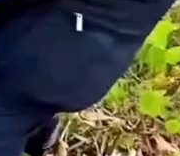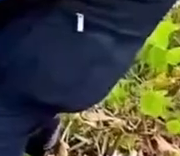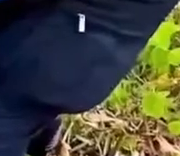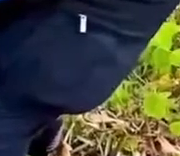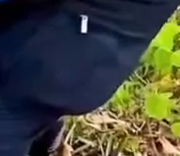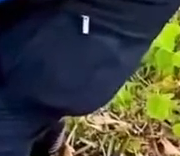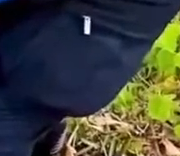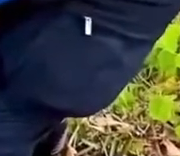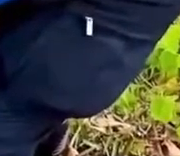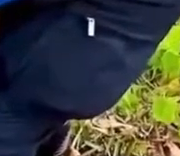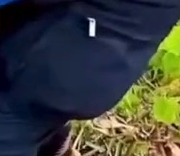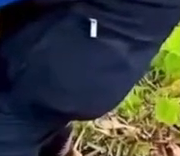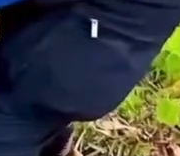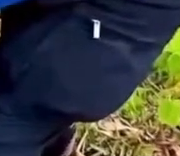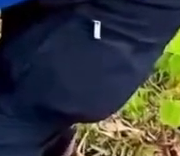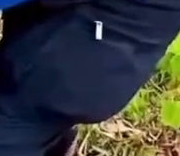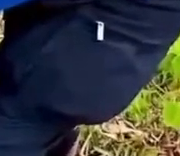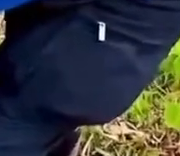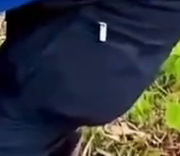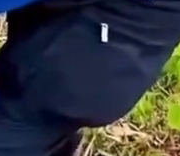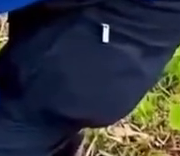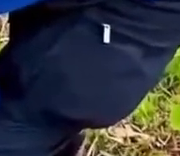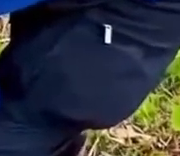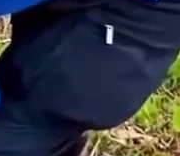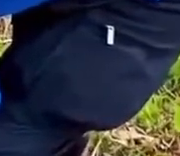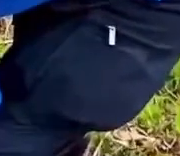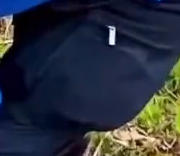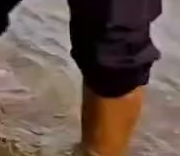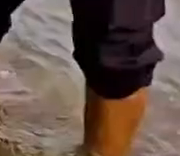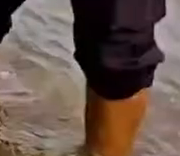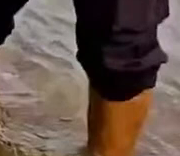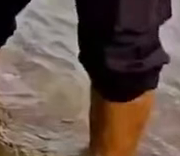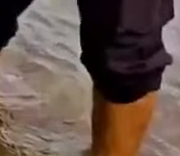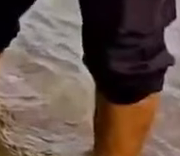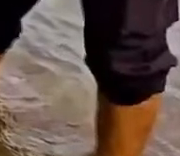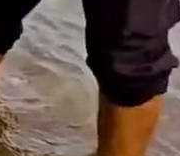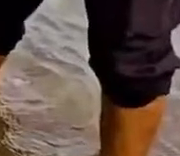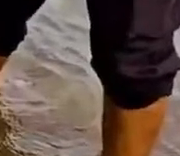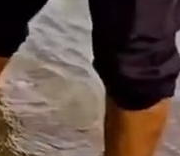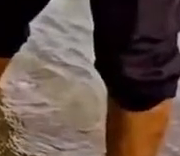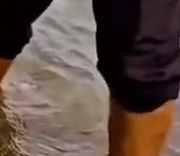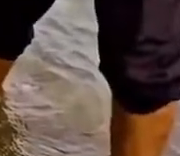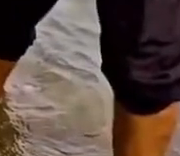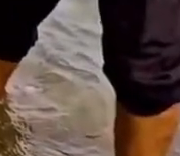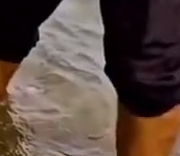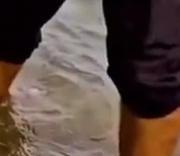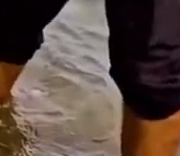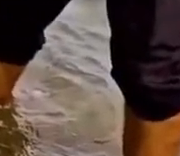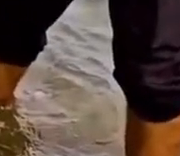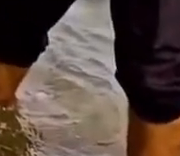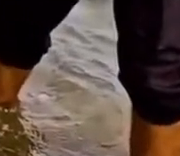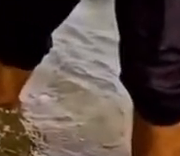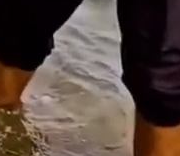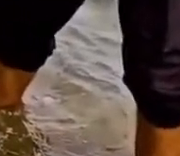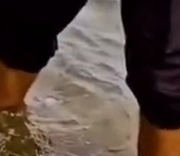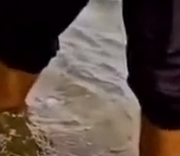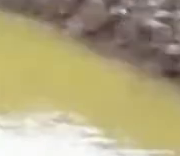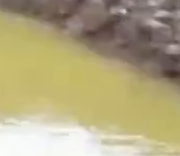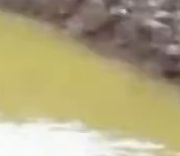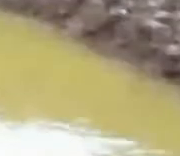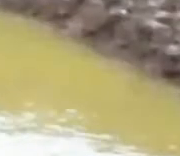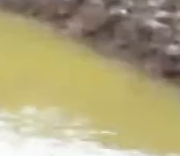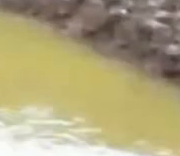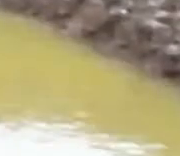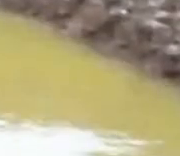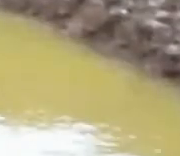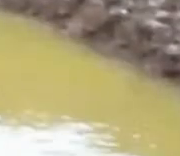winat khusus dengan cara untuk sebagai alur perahu pengunjung, pakai kano atau pakai perahu pesiar. Ada juga